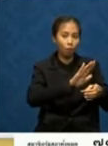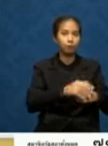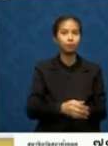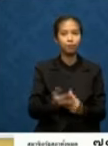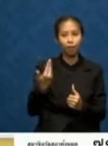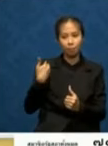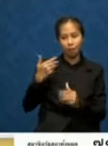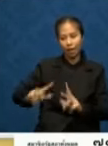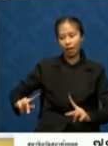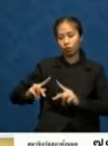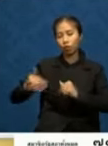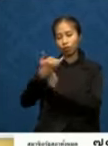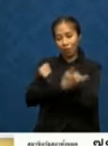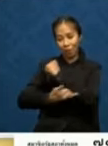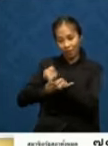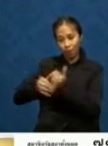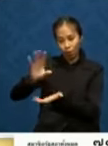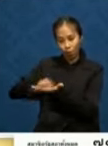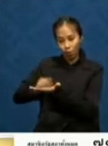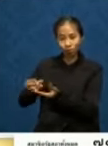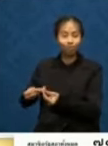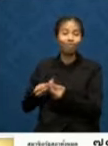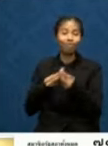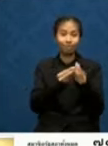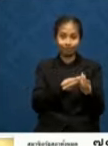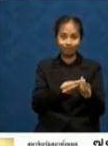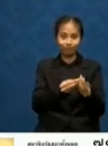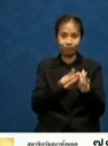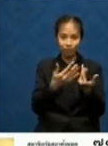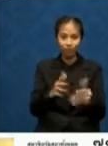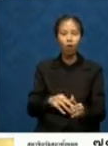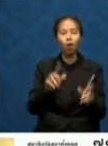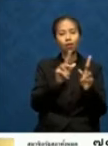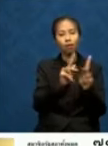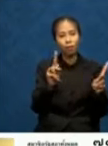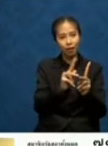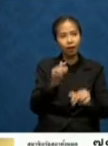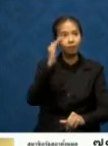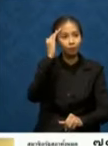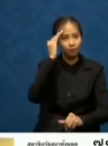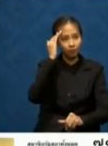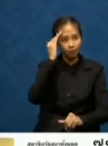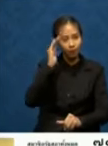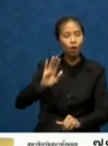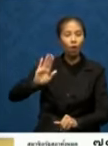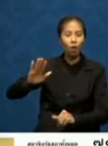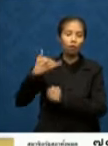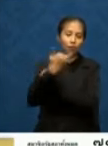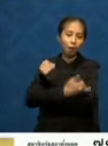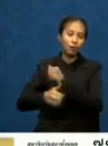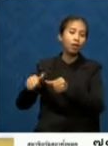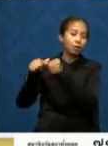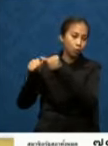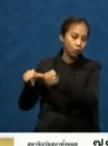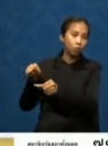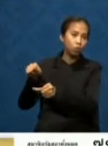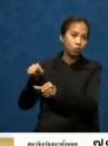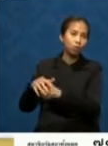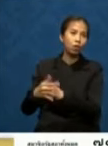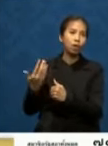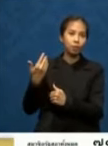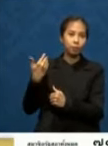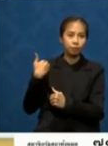าที่กระทรวงต่างประเทศเป็นอย่างดีทราบถึงคณะกรรมการบริหารราชการในต่างประเทศที่มีรั